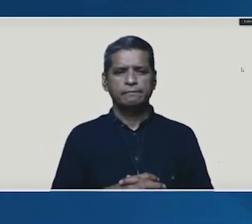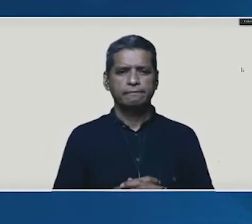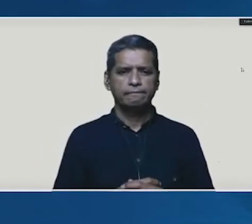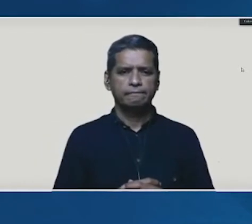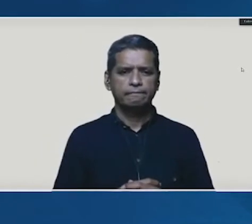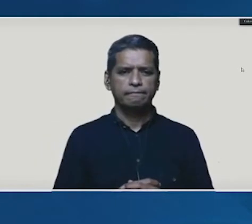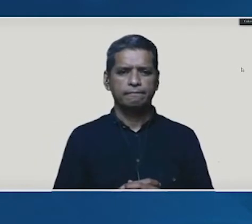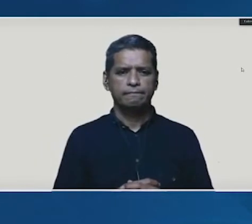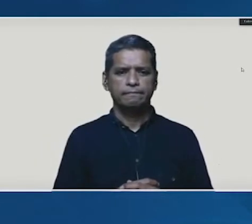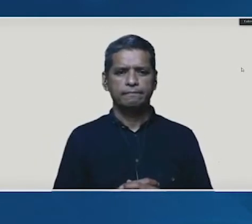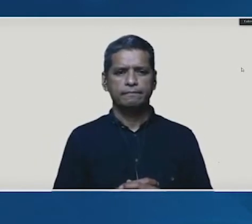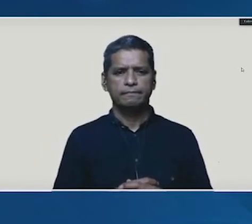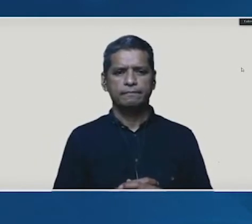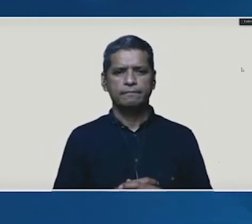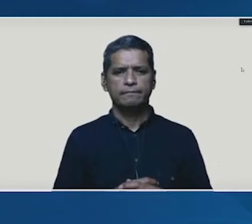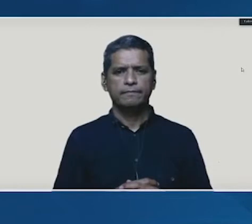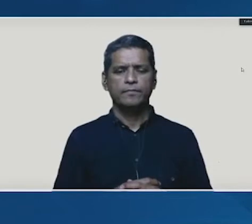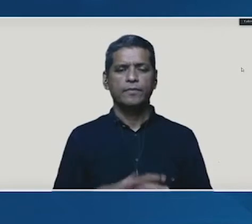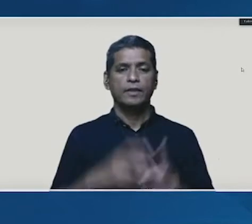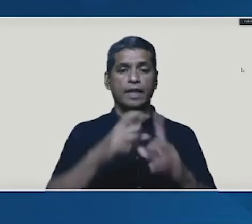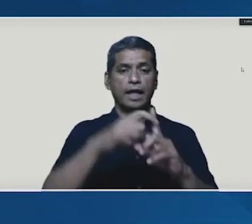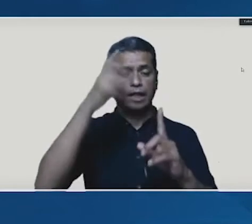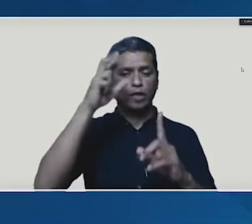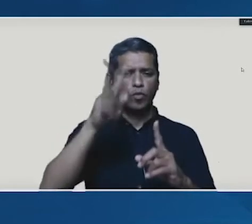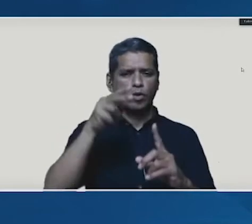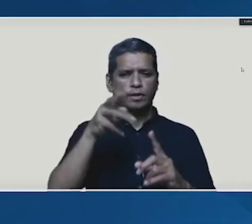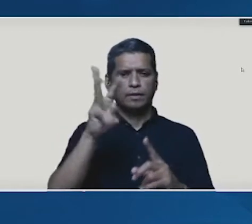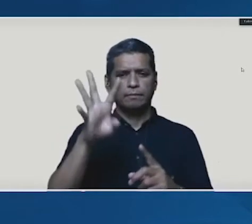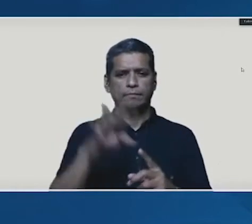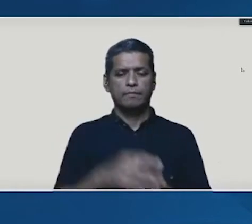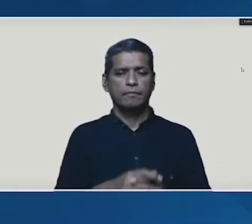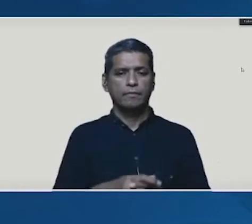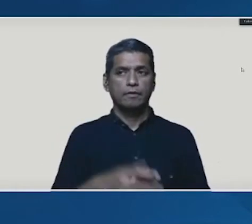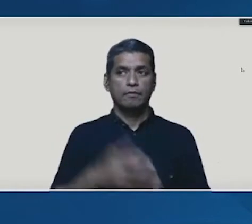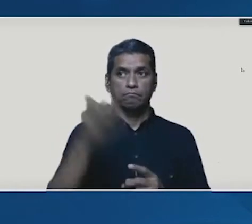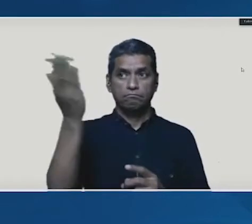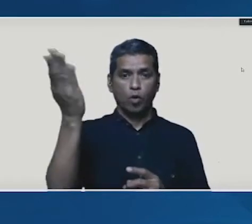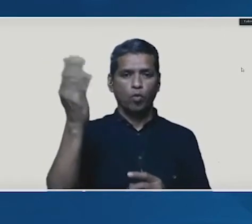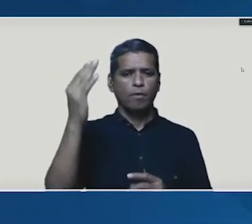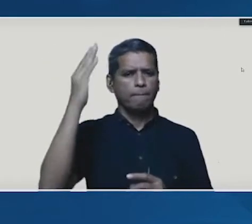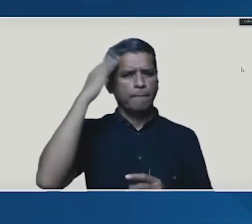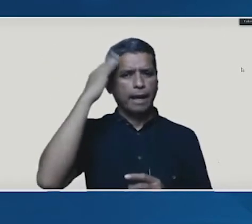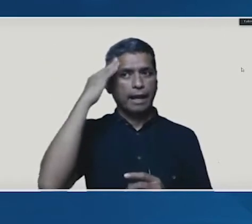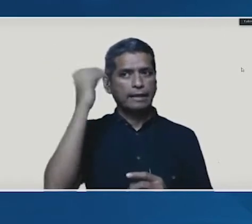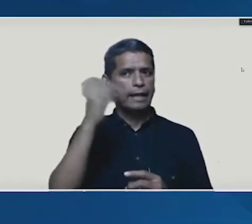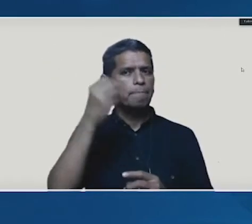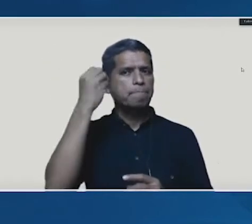da2 34 menyatakan tuanku lah kepala yang dari emas itu